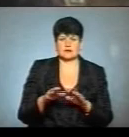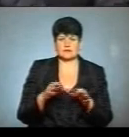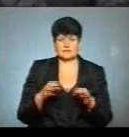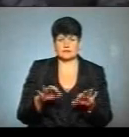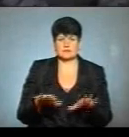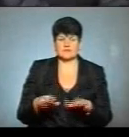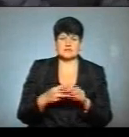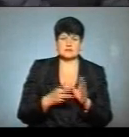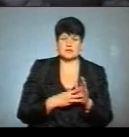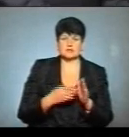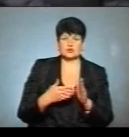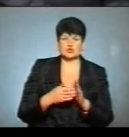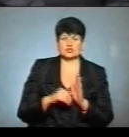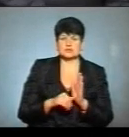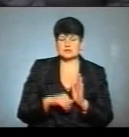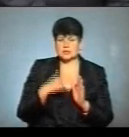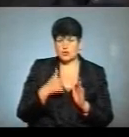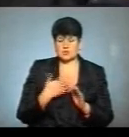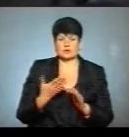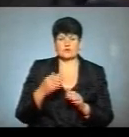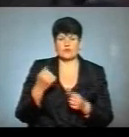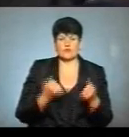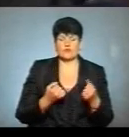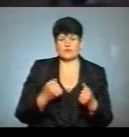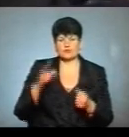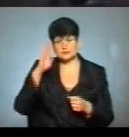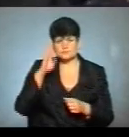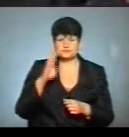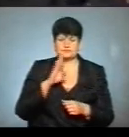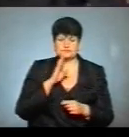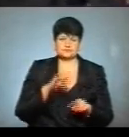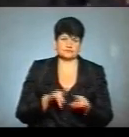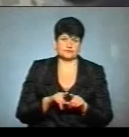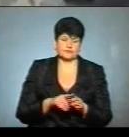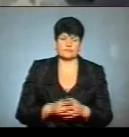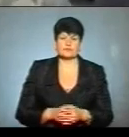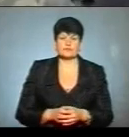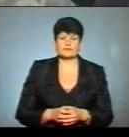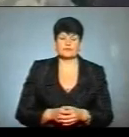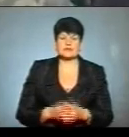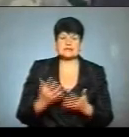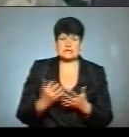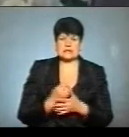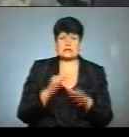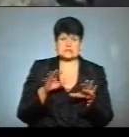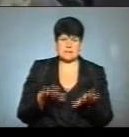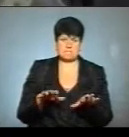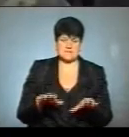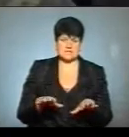від 18 до 60 років. Заробітна плата від 10 тисяч до 20 тисяч гривень. Знайдеться місце